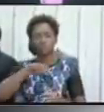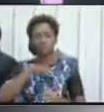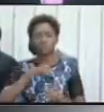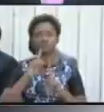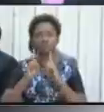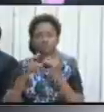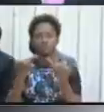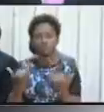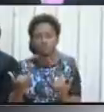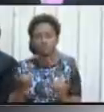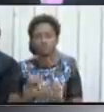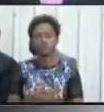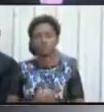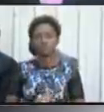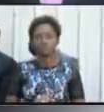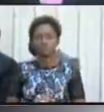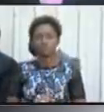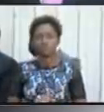là.